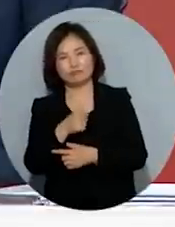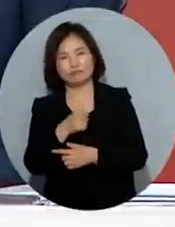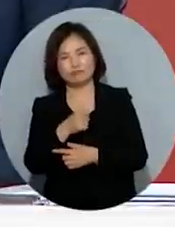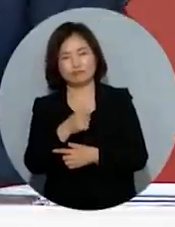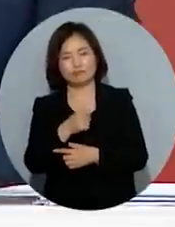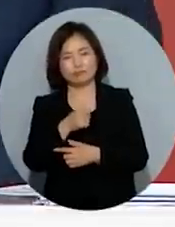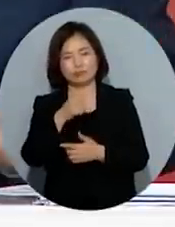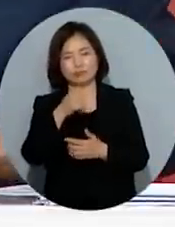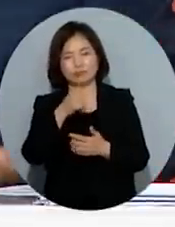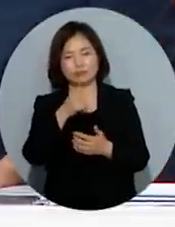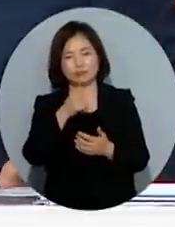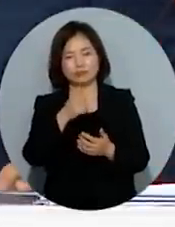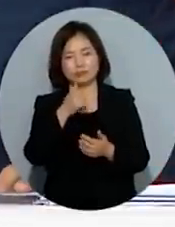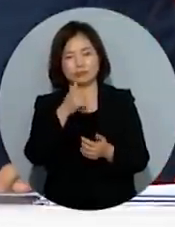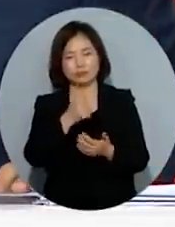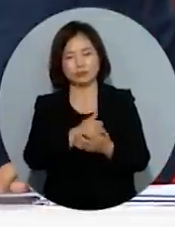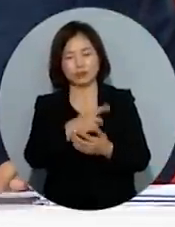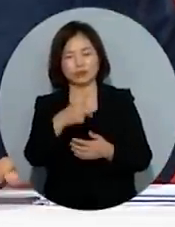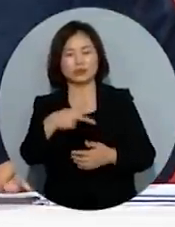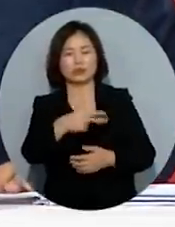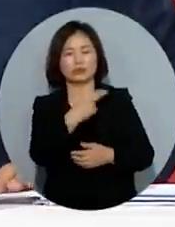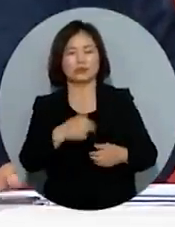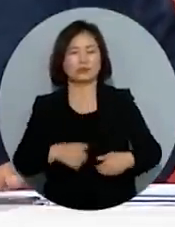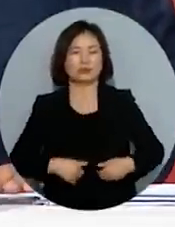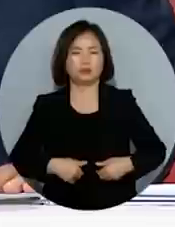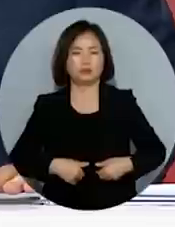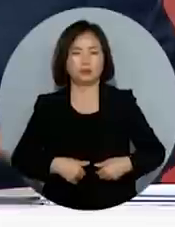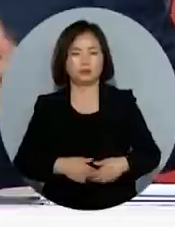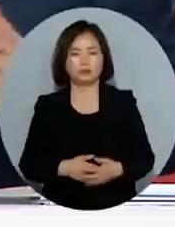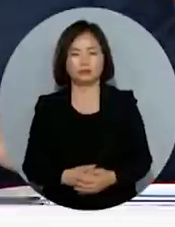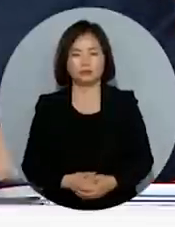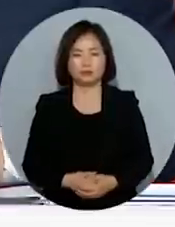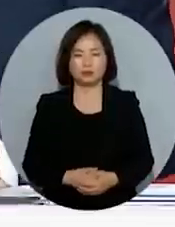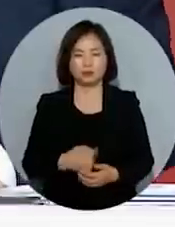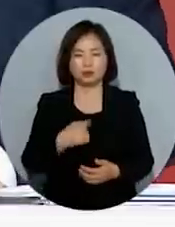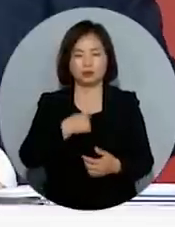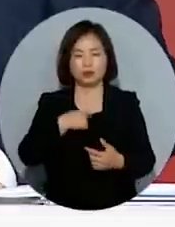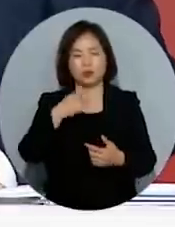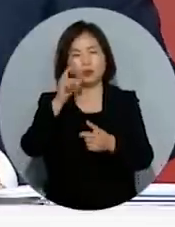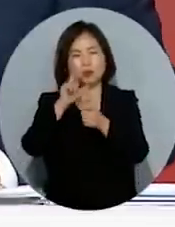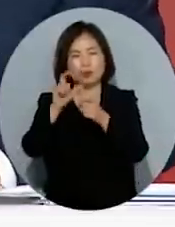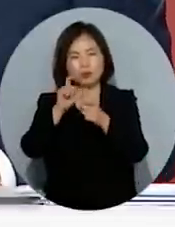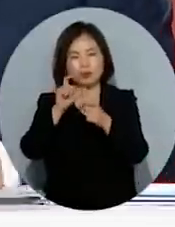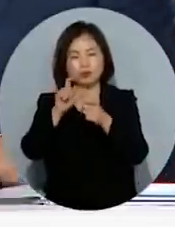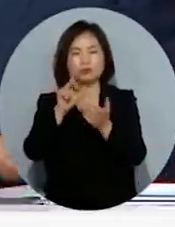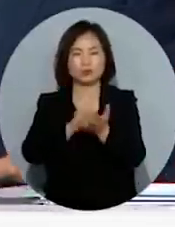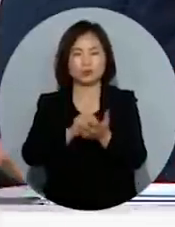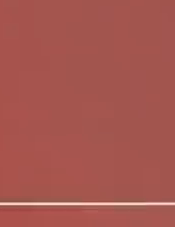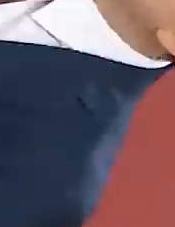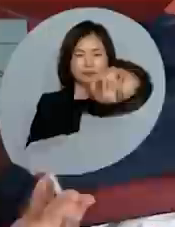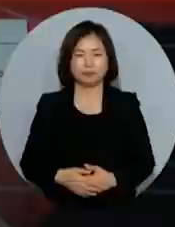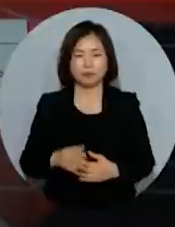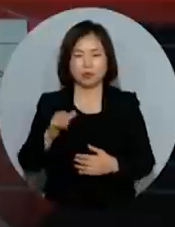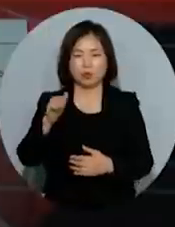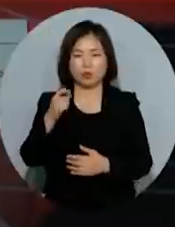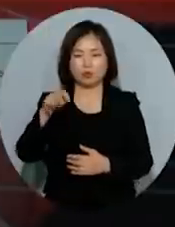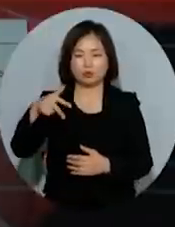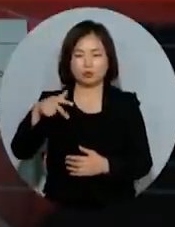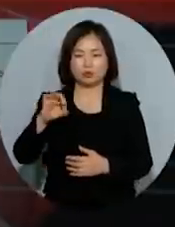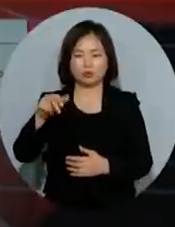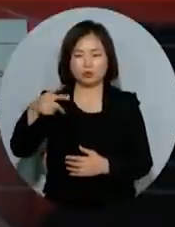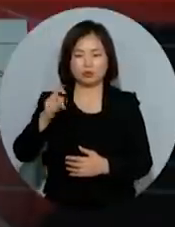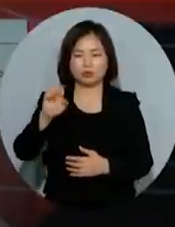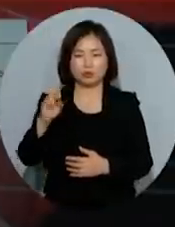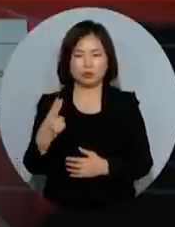단죄를 해야 되겠죠. 그런 사람은. 네. 예. 물론 저도 같이 고민하는 문제이기 때문에. 예, 예. 자, 홍준표 후보 마무리